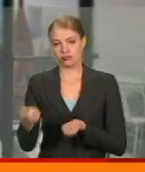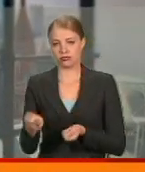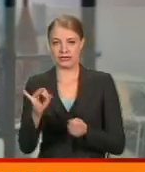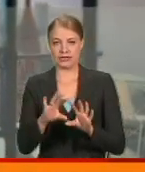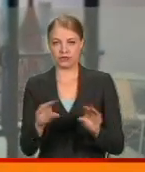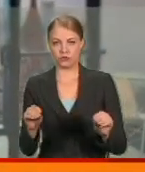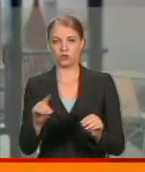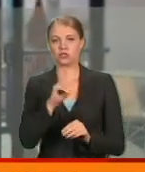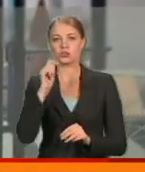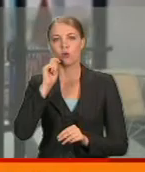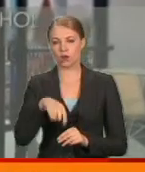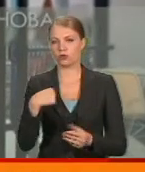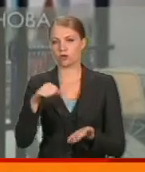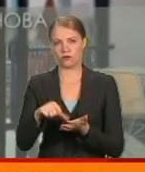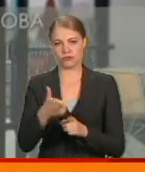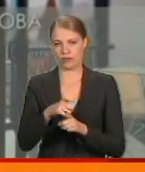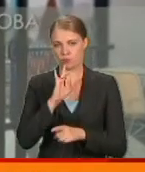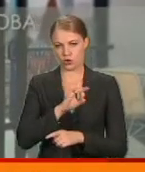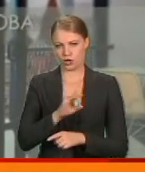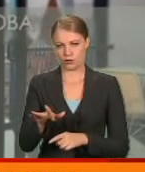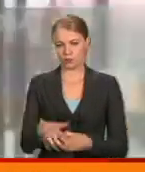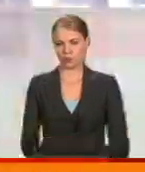все. За Украину я выступать больше не буду.